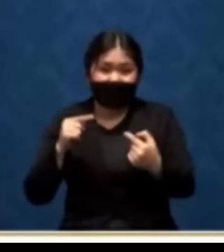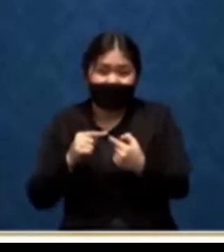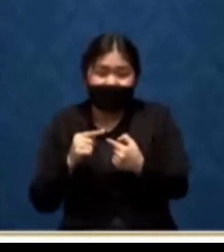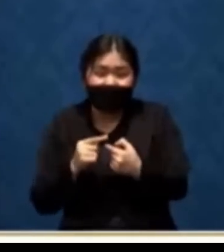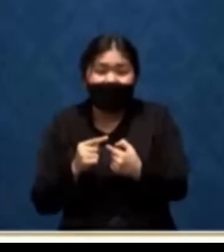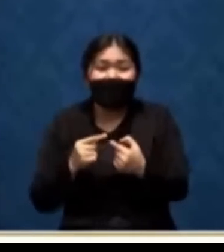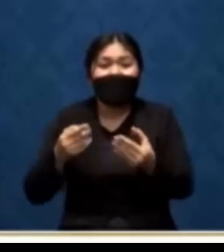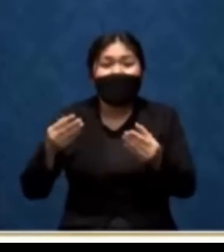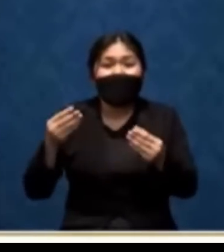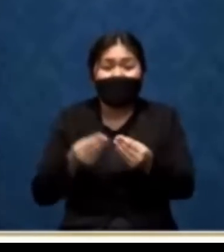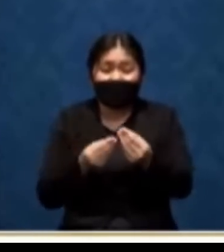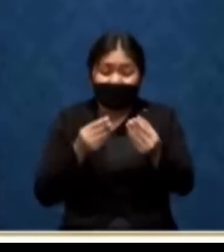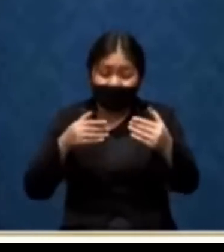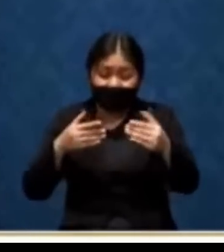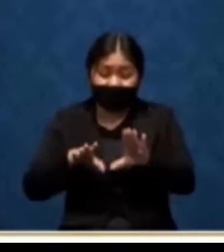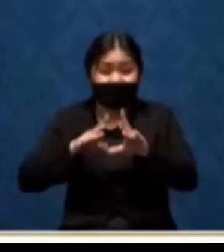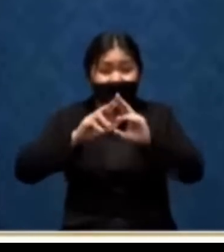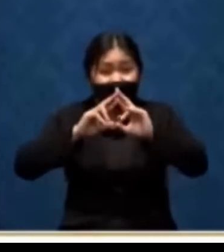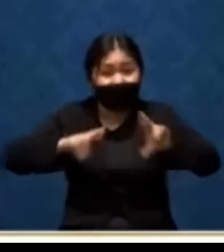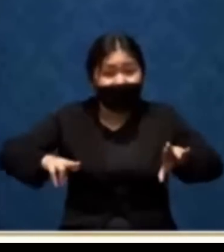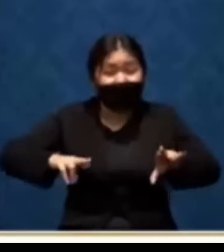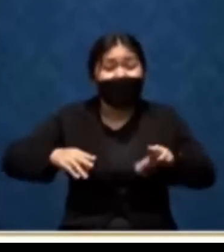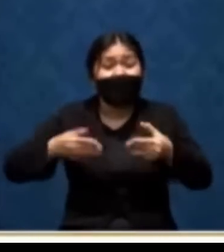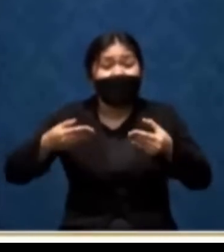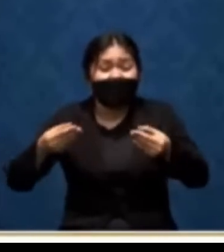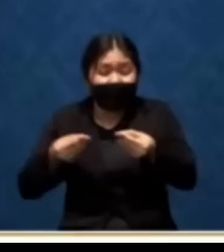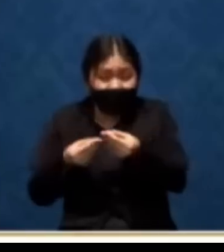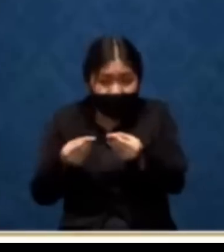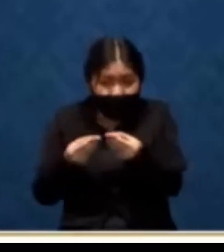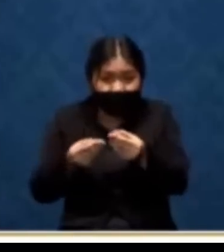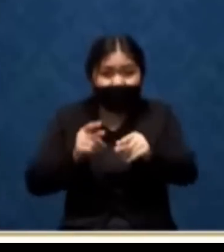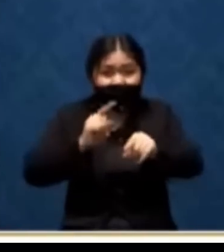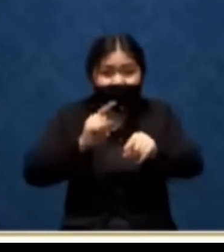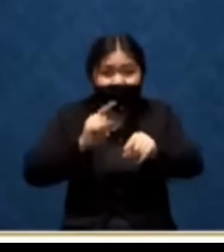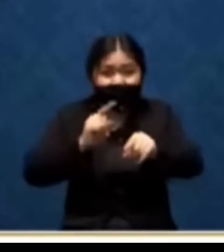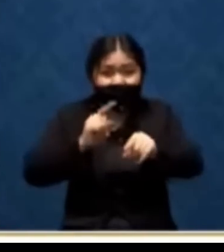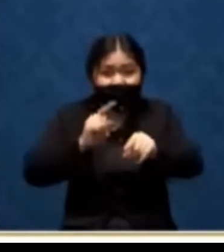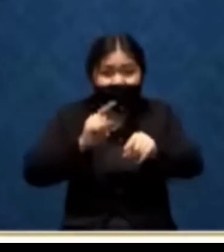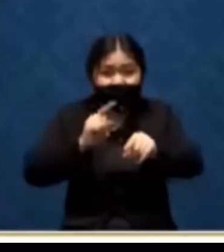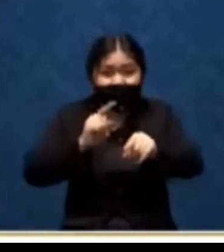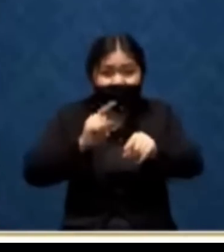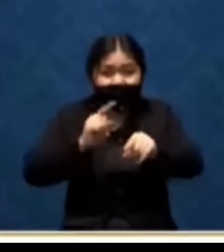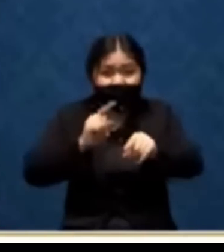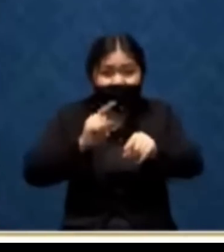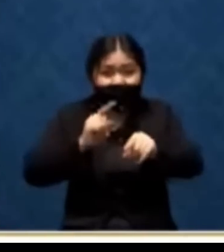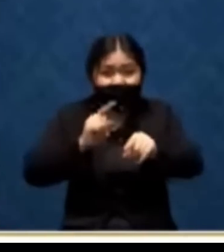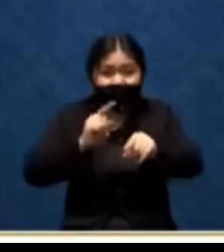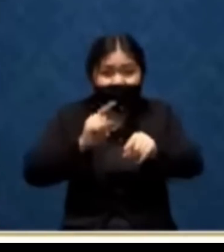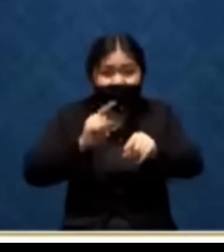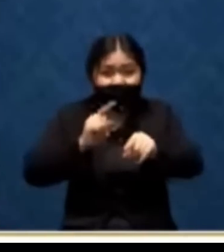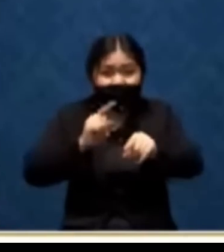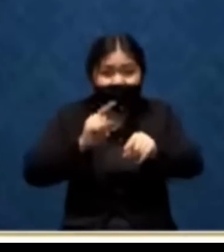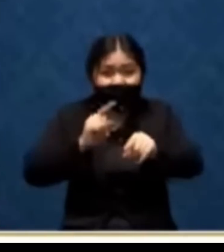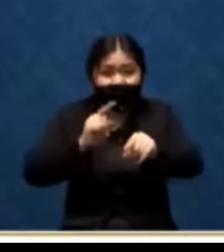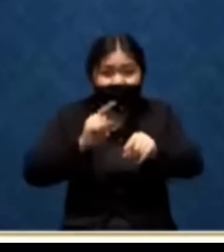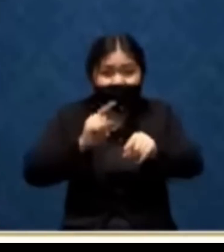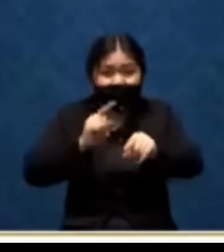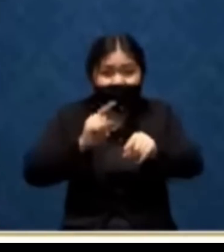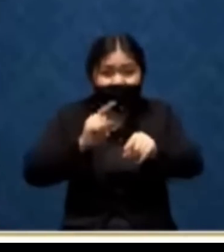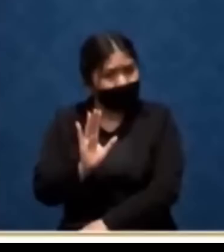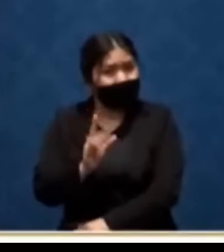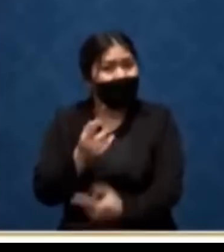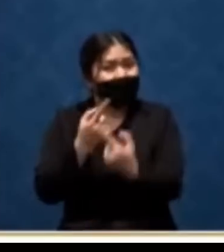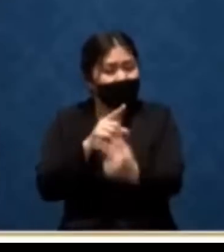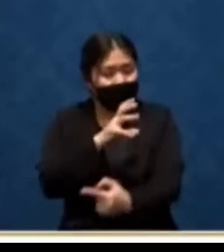มั่วยาหรือเปิดบ่อนเหมือนกับตู้ฮาวไม่เห็นเป็นไรอย่าได้คิดแบบนั้นขาดครับลอง